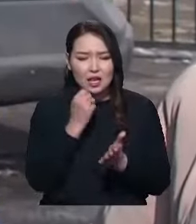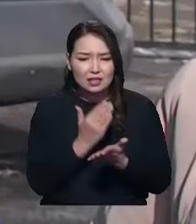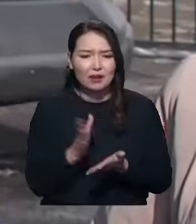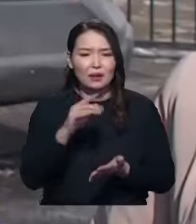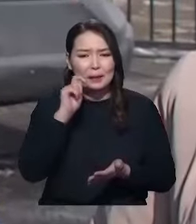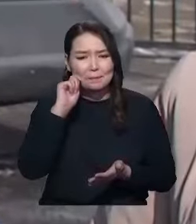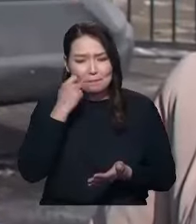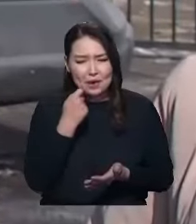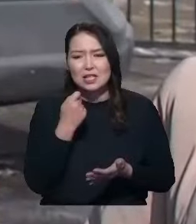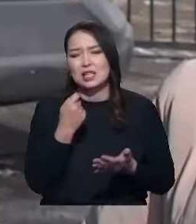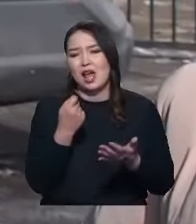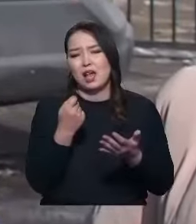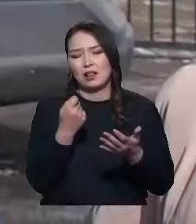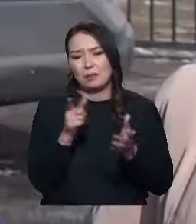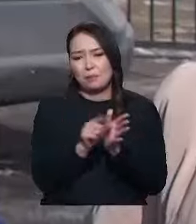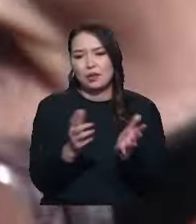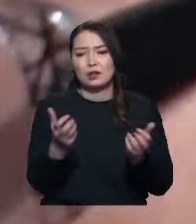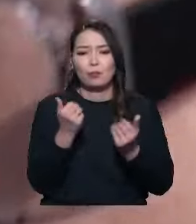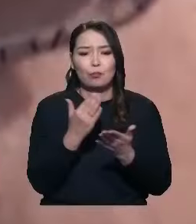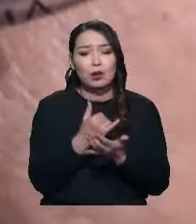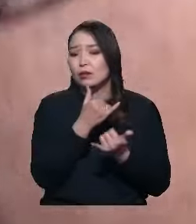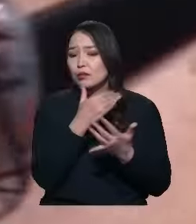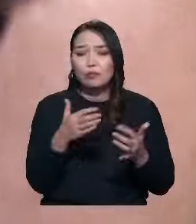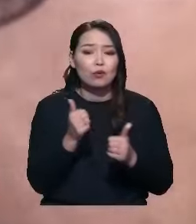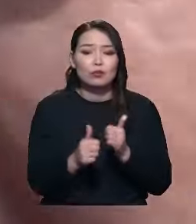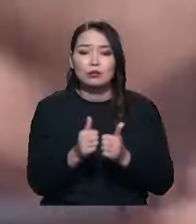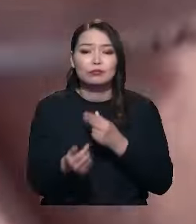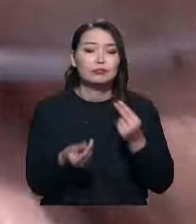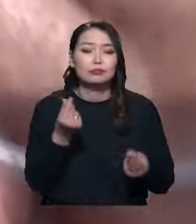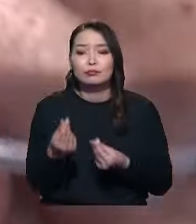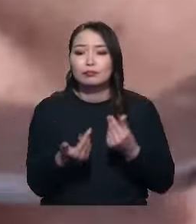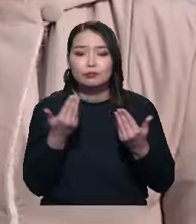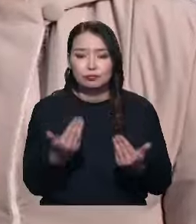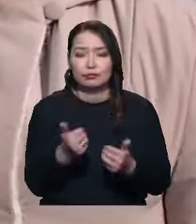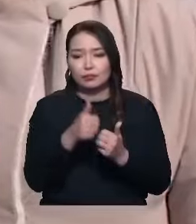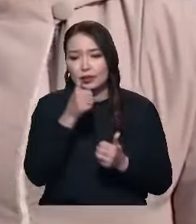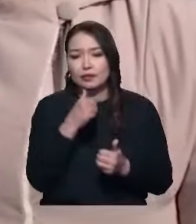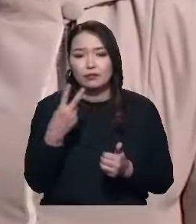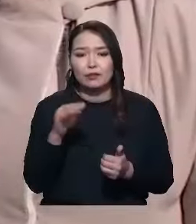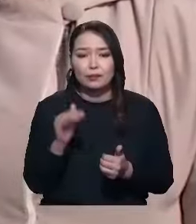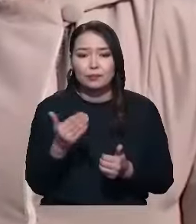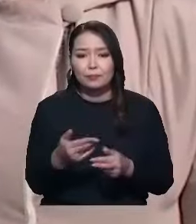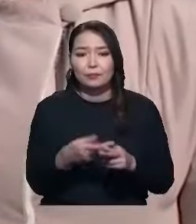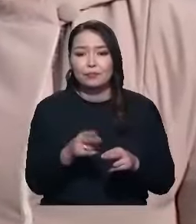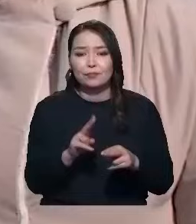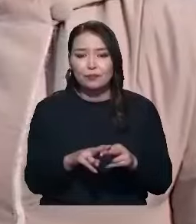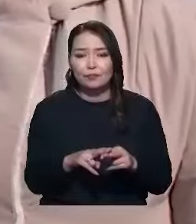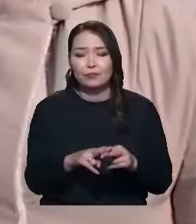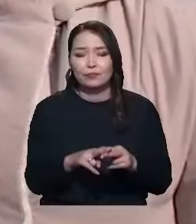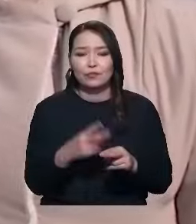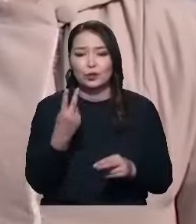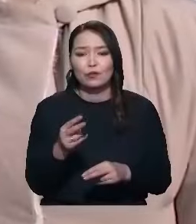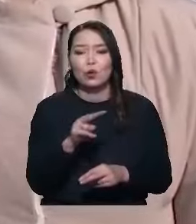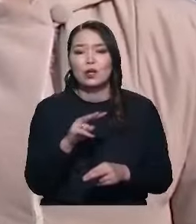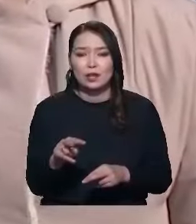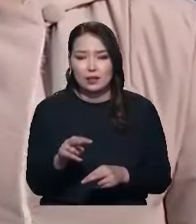пенсию, мизерную зарплату. Соответственно, они не могут это оплатить. Красный газ, он пусто горит. И который у меня чайник